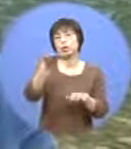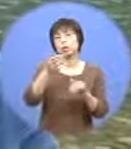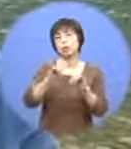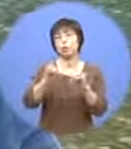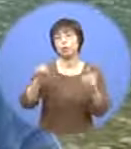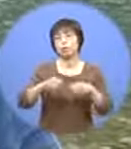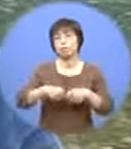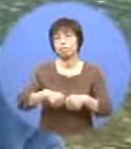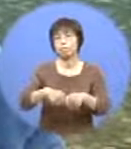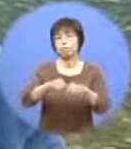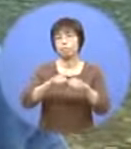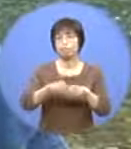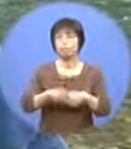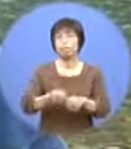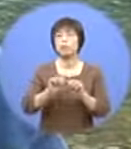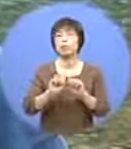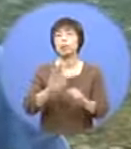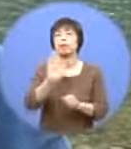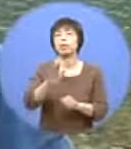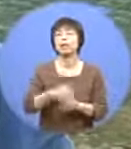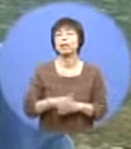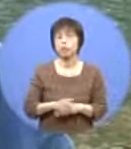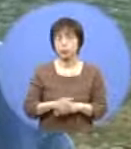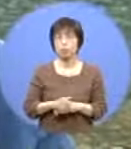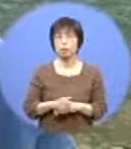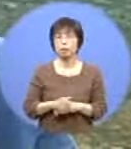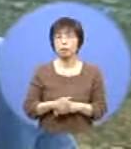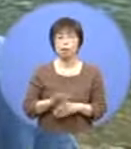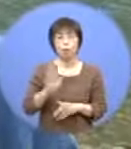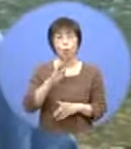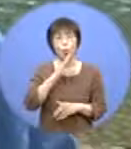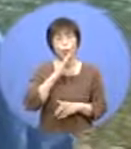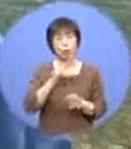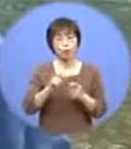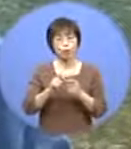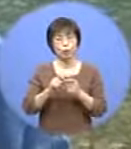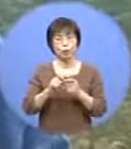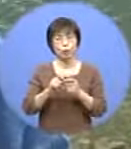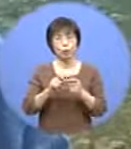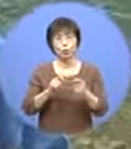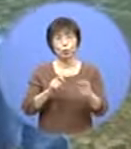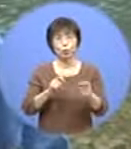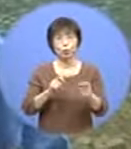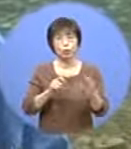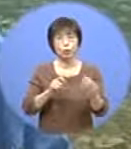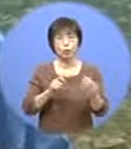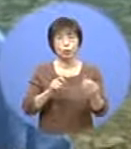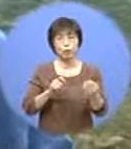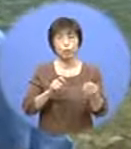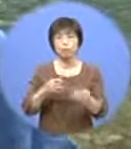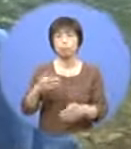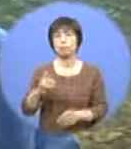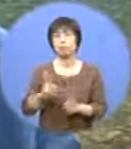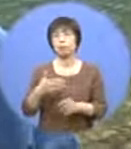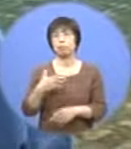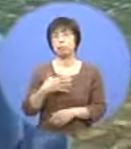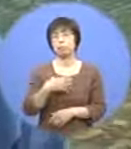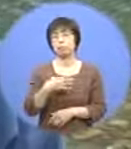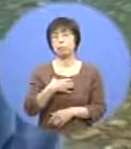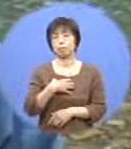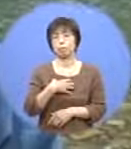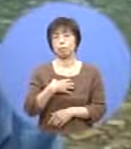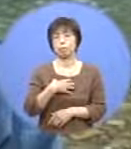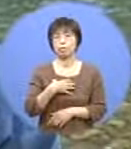で今やってるんですよ。だからこれいつまで続くか、それが一番の心配なんですよ。ただね、地元